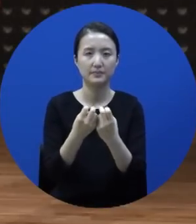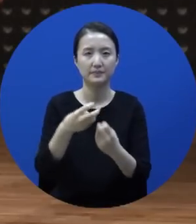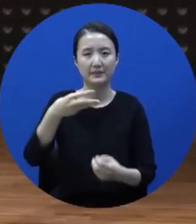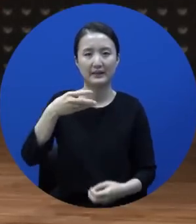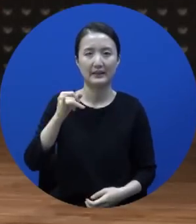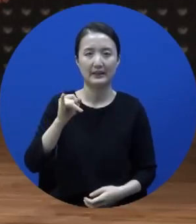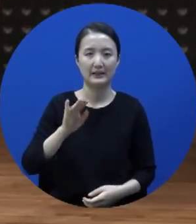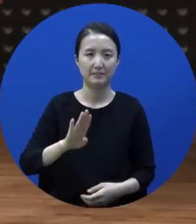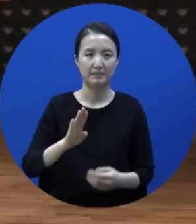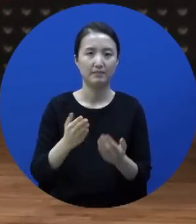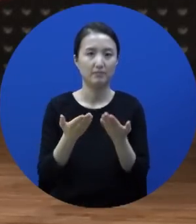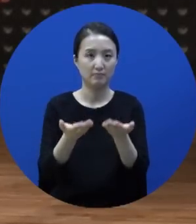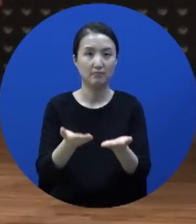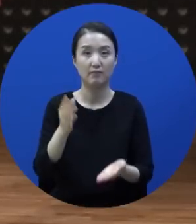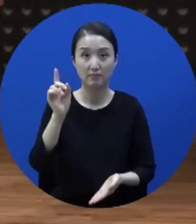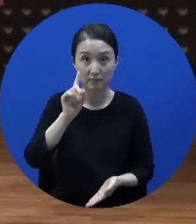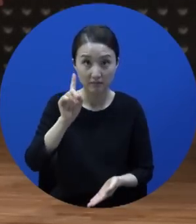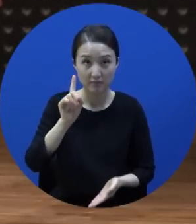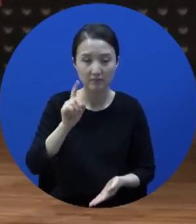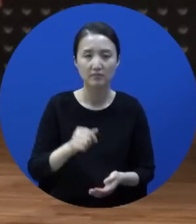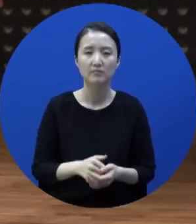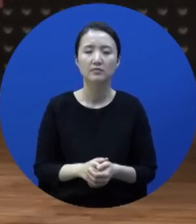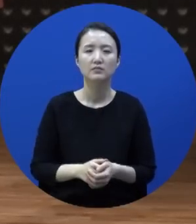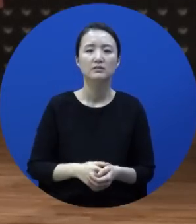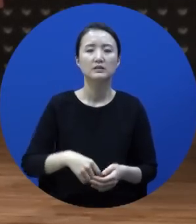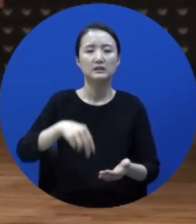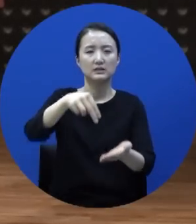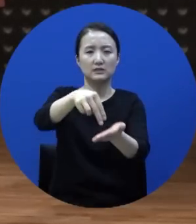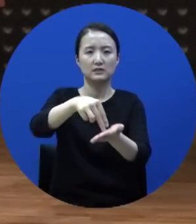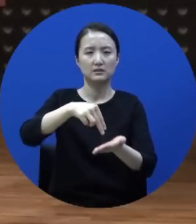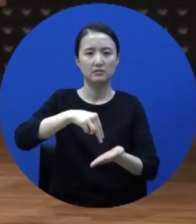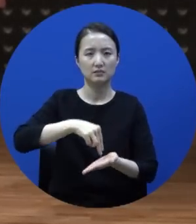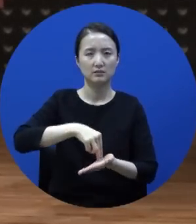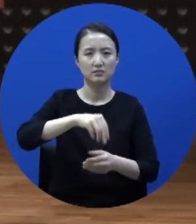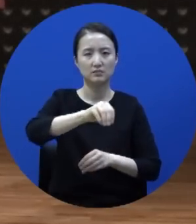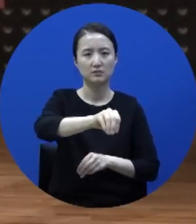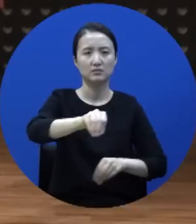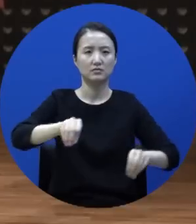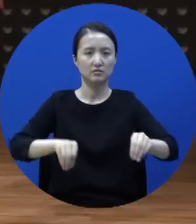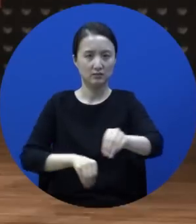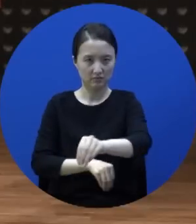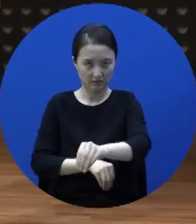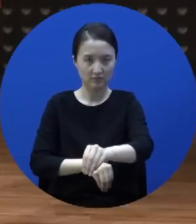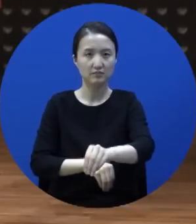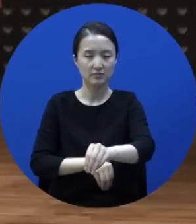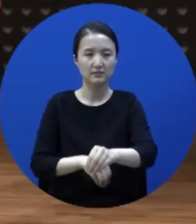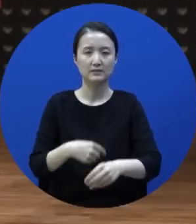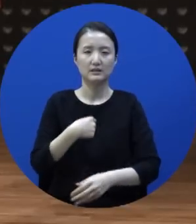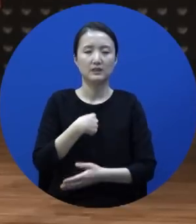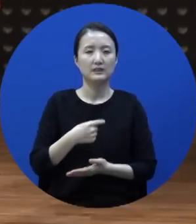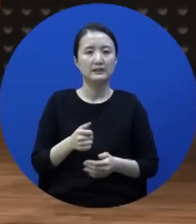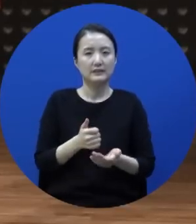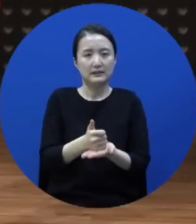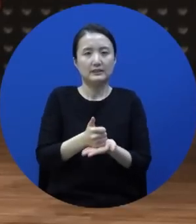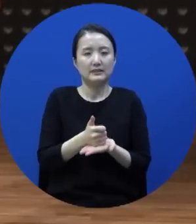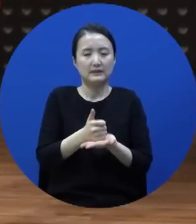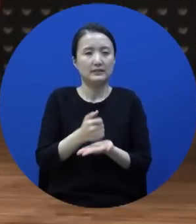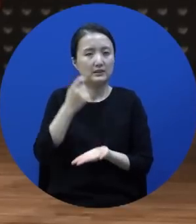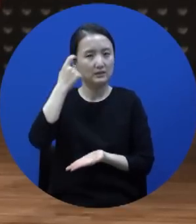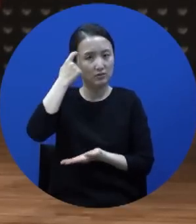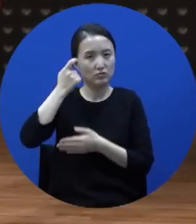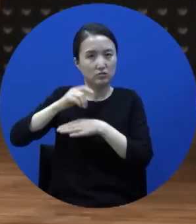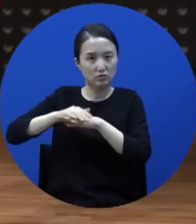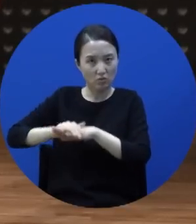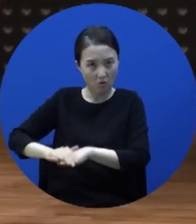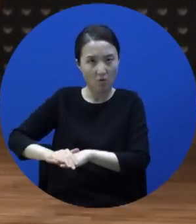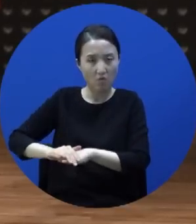여러분들이 어떠한 정보도 없는 상태라고 생각을 하시고 여러분들이 쓴 글을 보세요. 네.